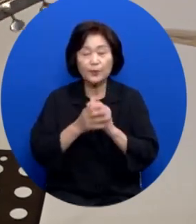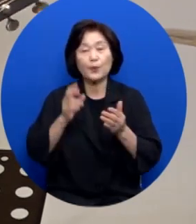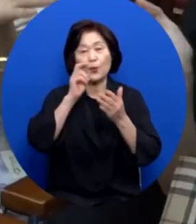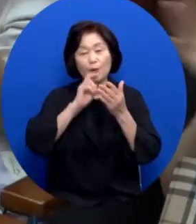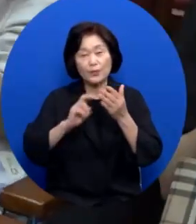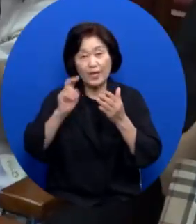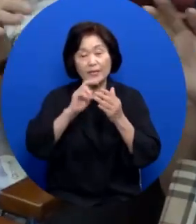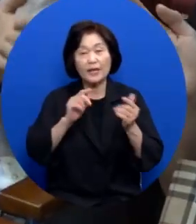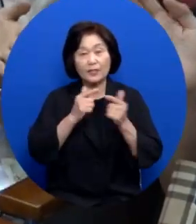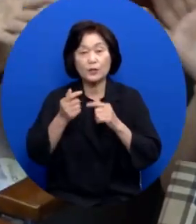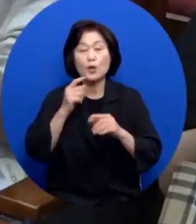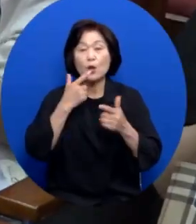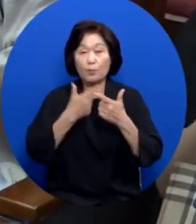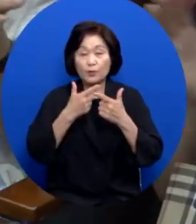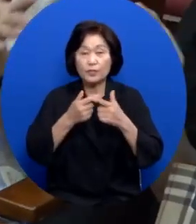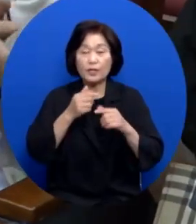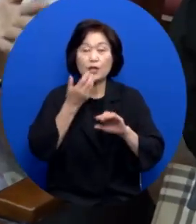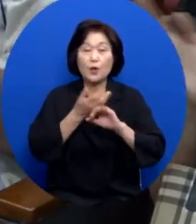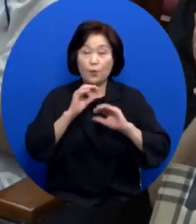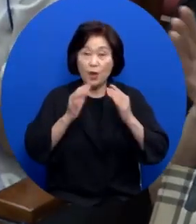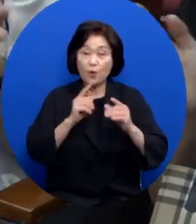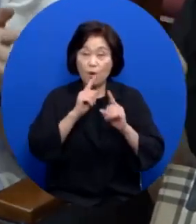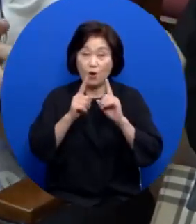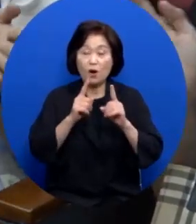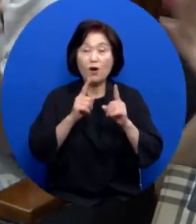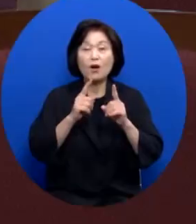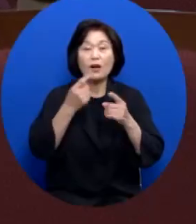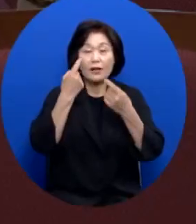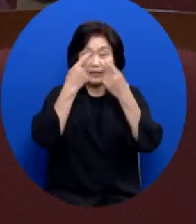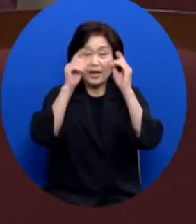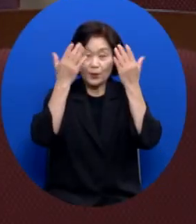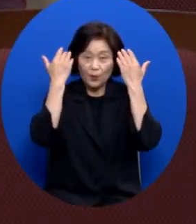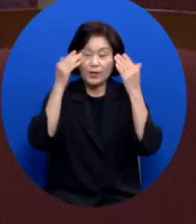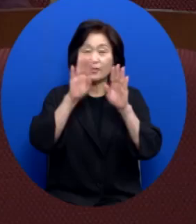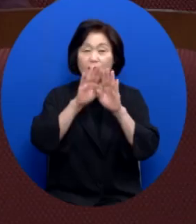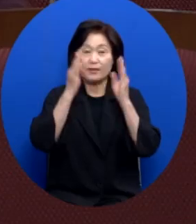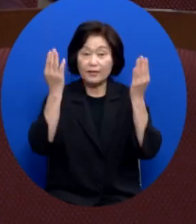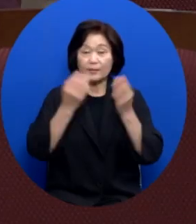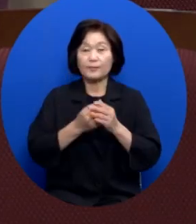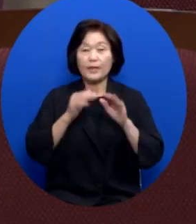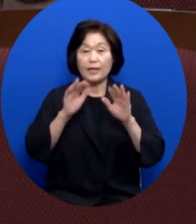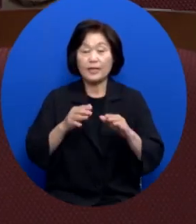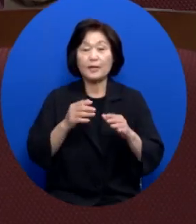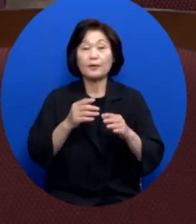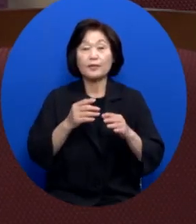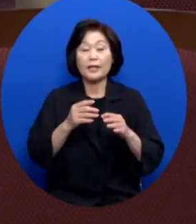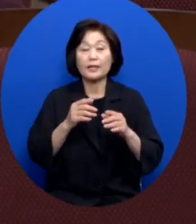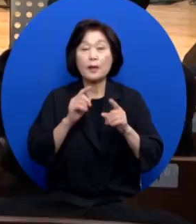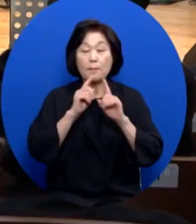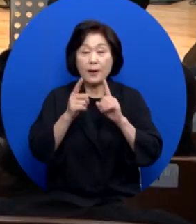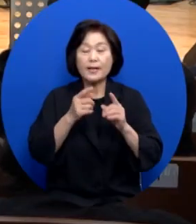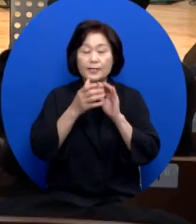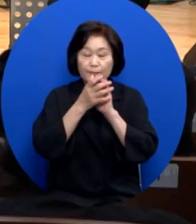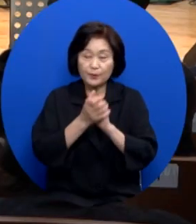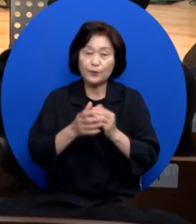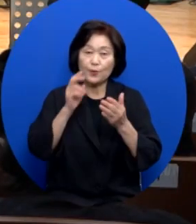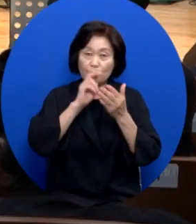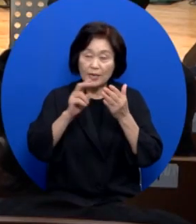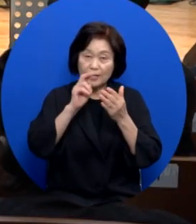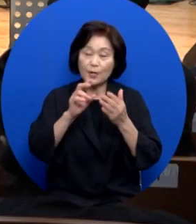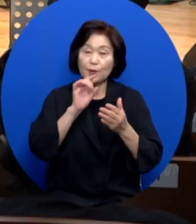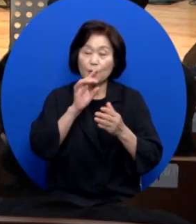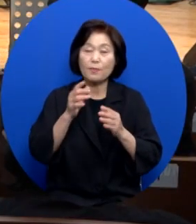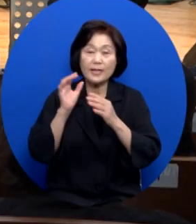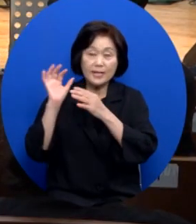부산 외국어대학교에서 개최했습니다. 관계를 주제로 진행된 이번 성회는 오직 말씀과 기도, 찬양으로만